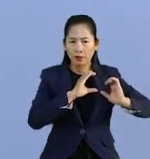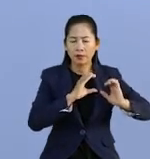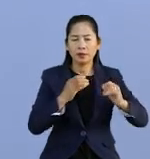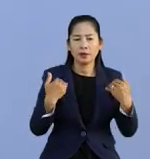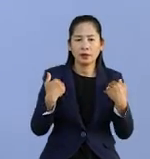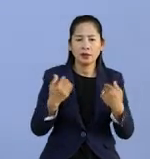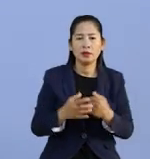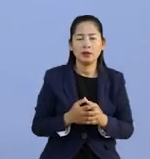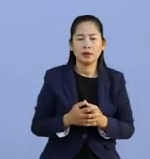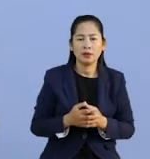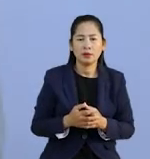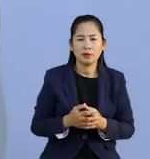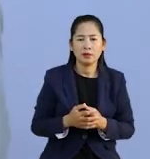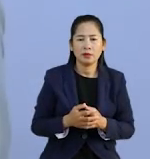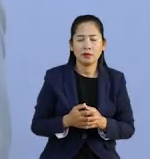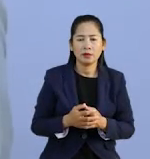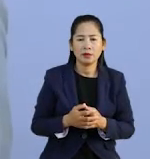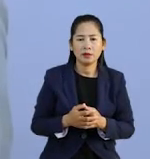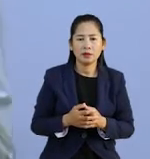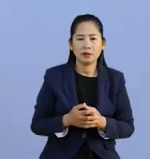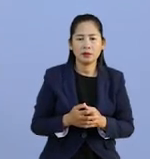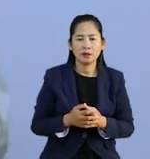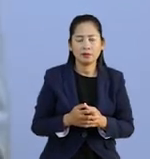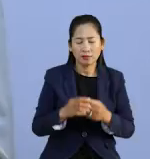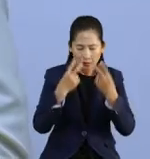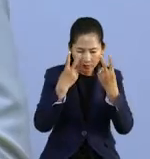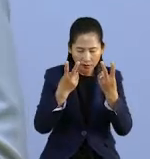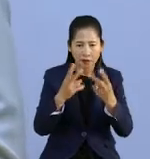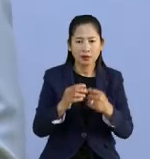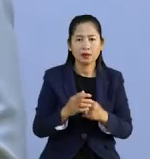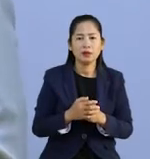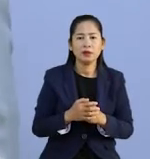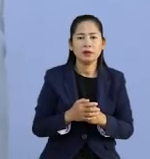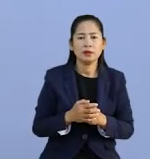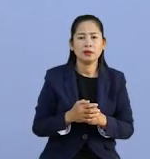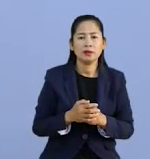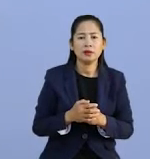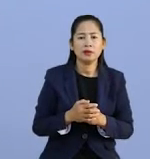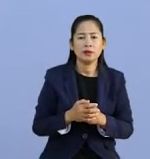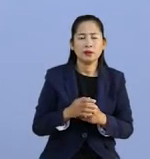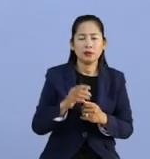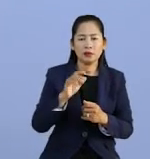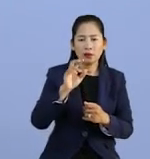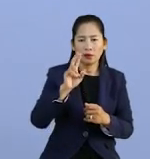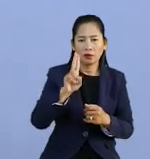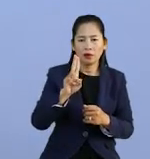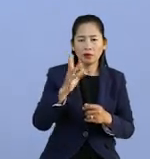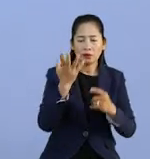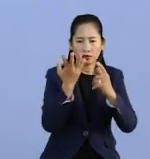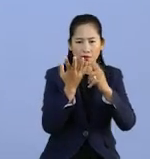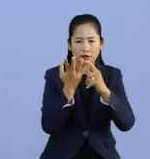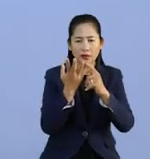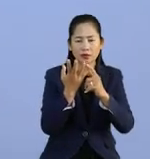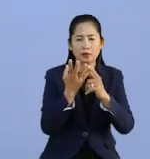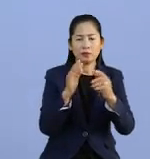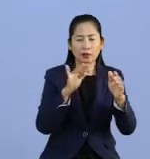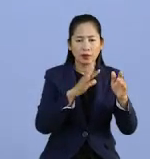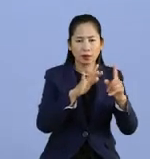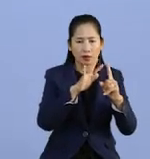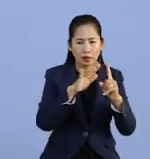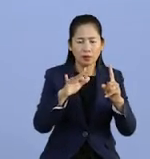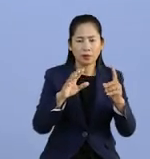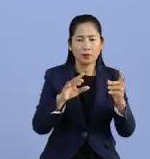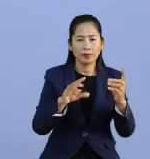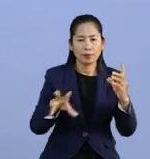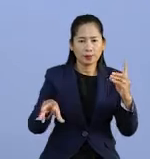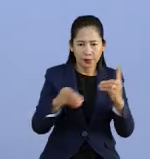ยยังมีนเปียเอาไว้ติดก่อนดักเมื่อมีนเปียติดก่อนลือโซ่สำเร็จเอตาประกอบซ้ำจมูกนาง